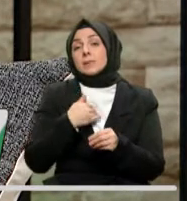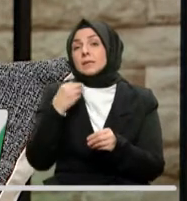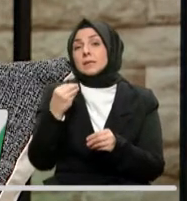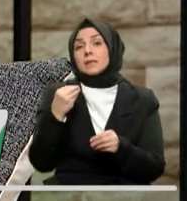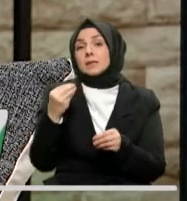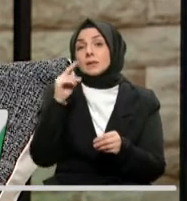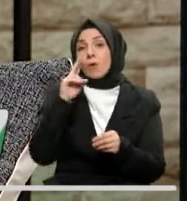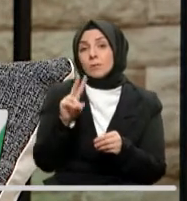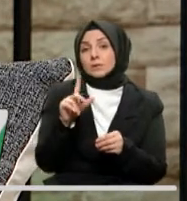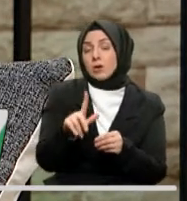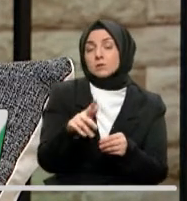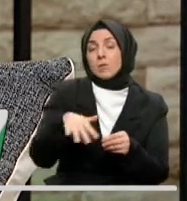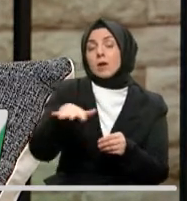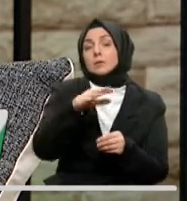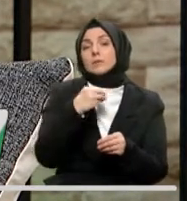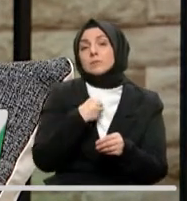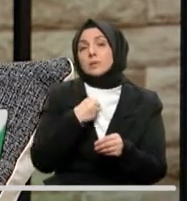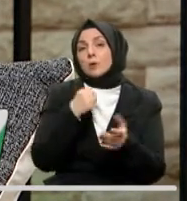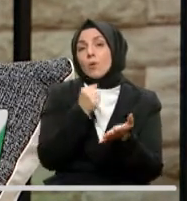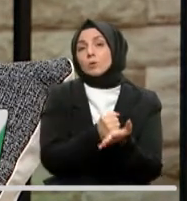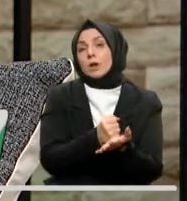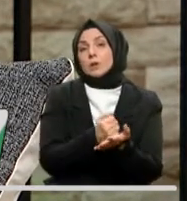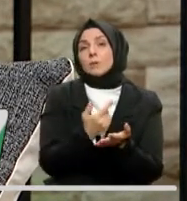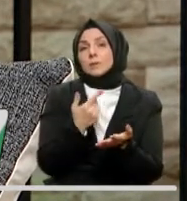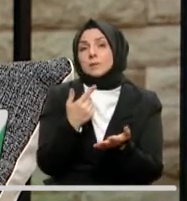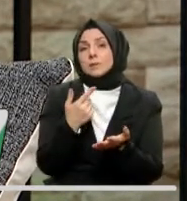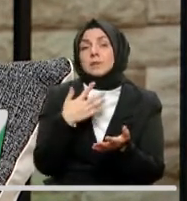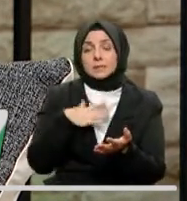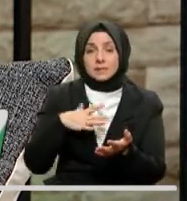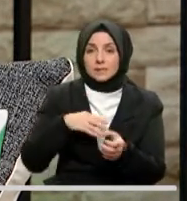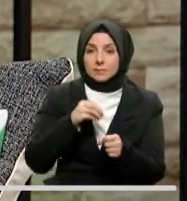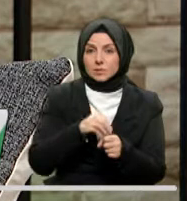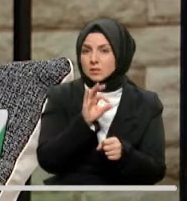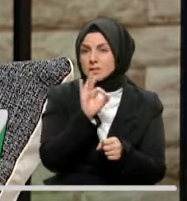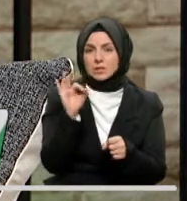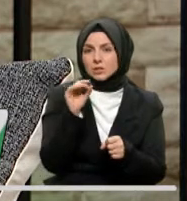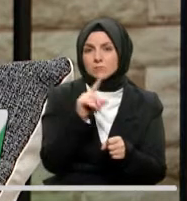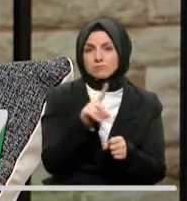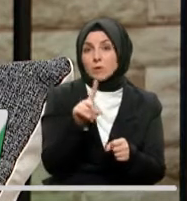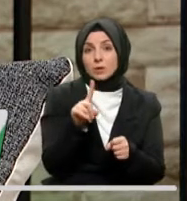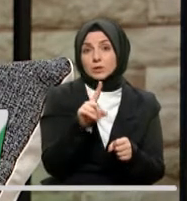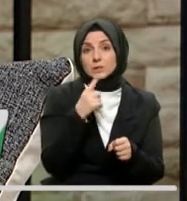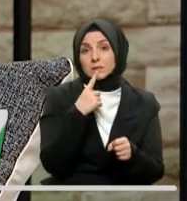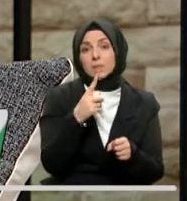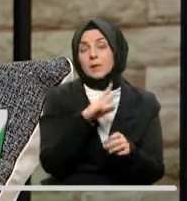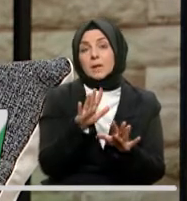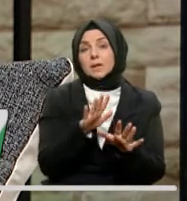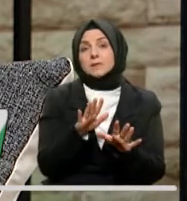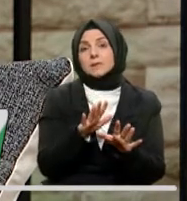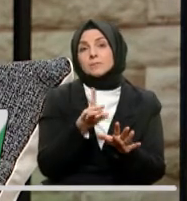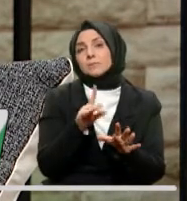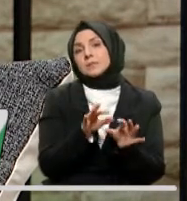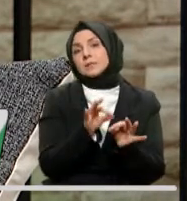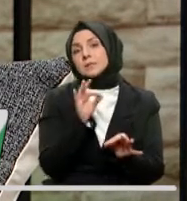herkes beni onaylamalı bu sefer Şah hiç Hayır demeyen hiç sınır koymayan bir yerden sonra artık yıpranmaya başladığında ve sizin söylediğiniz